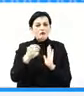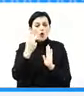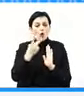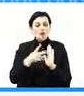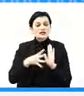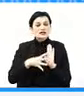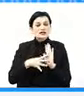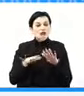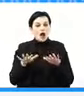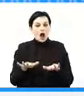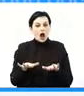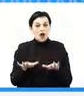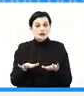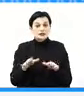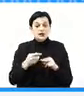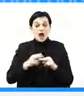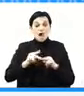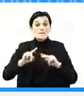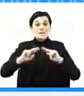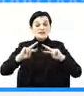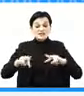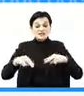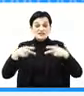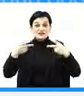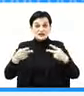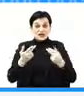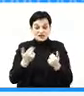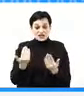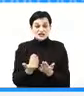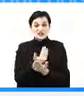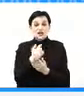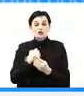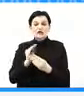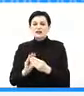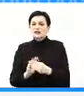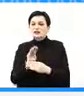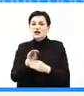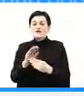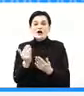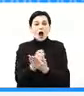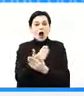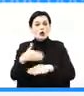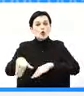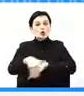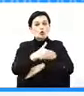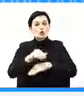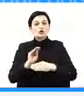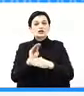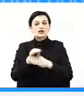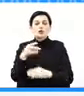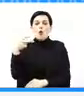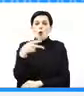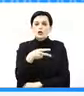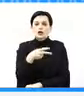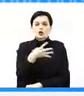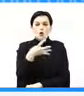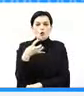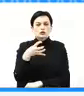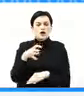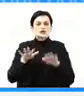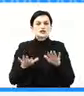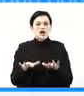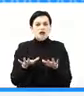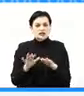2629 ადგილი, ხოლო ამ ცვლილებებით, ამ სიახლით, ახლა რაც დავამატეთ ახალი ქუჩები, დამატებით 2400